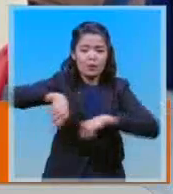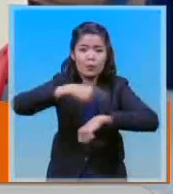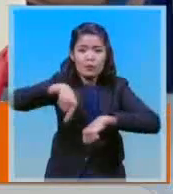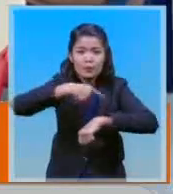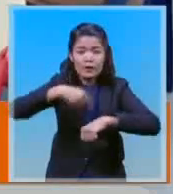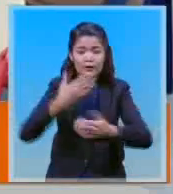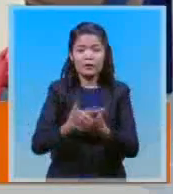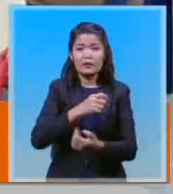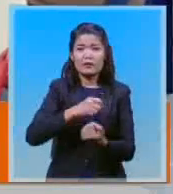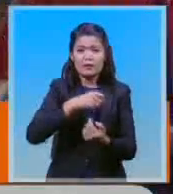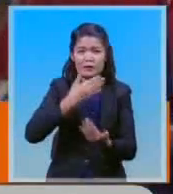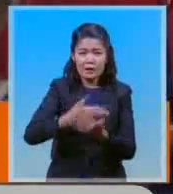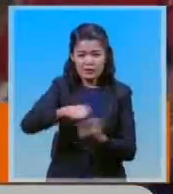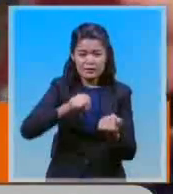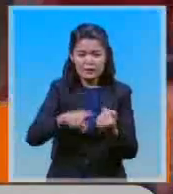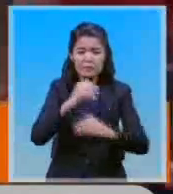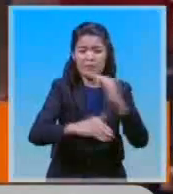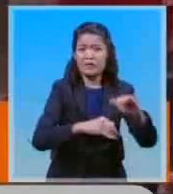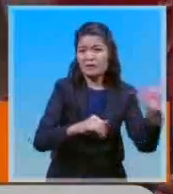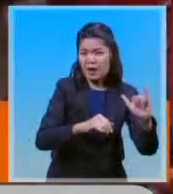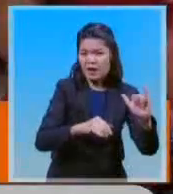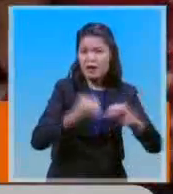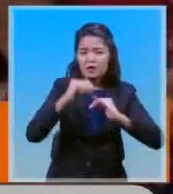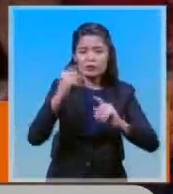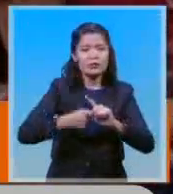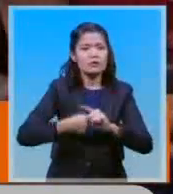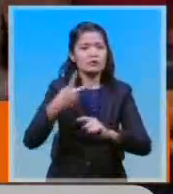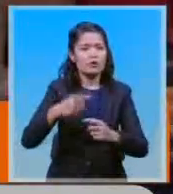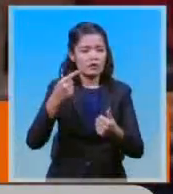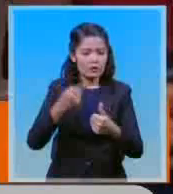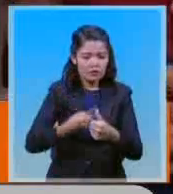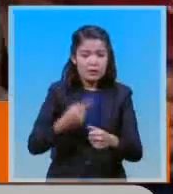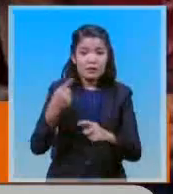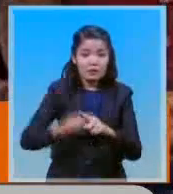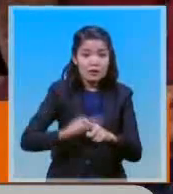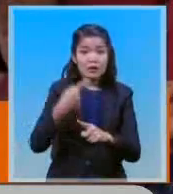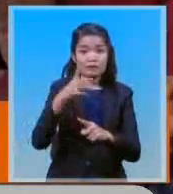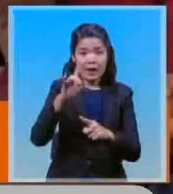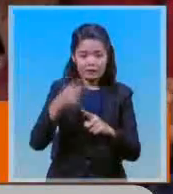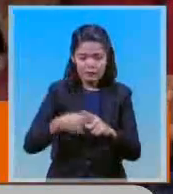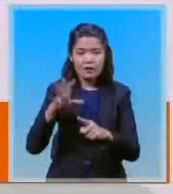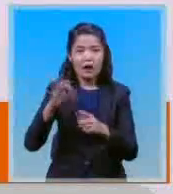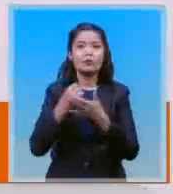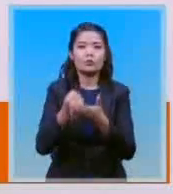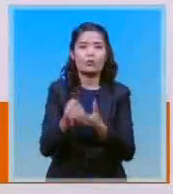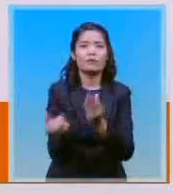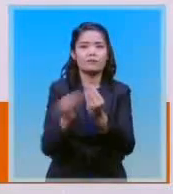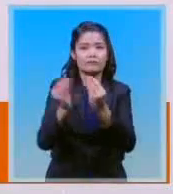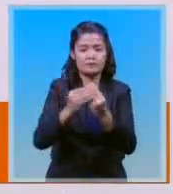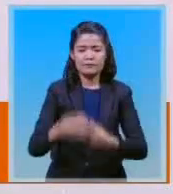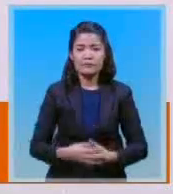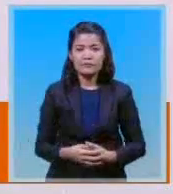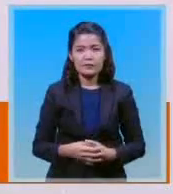72เดือนครับพี่กลับวันนี้ครับมี